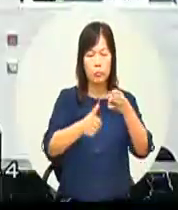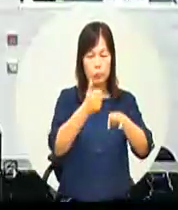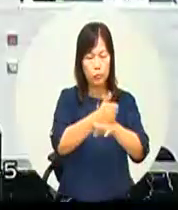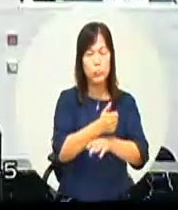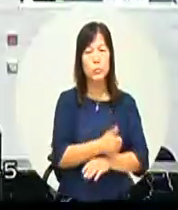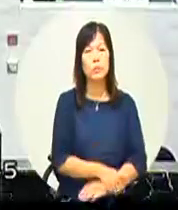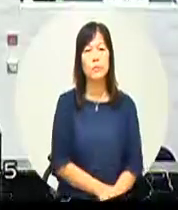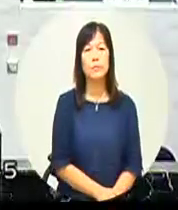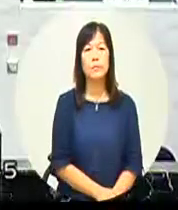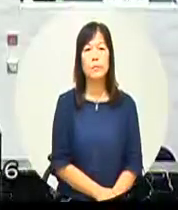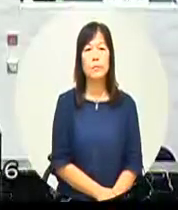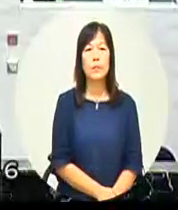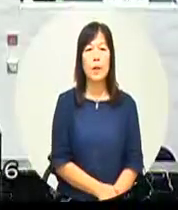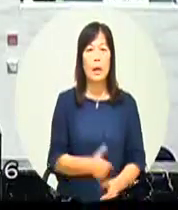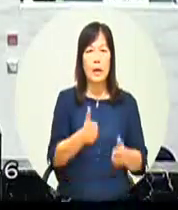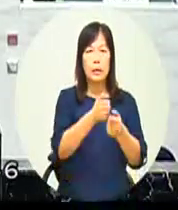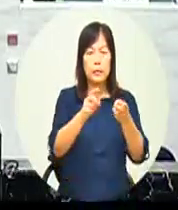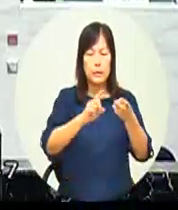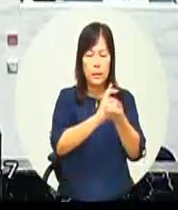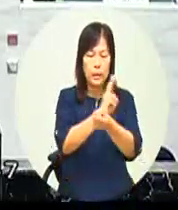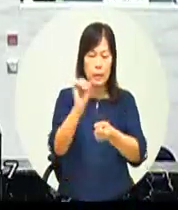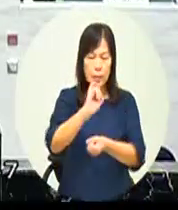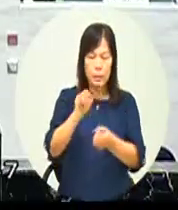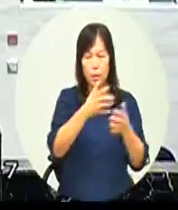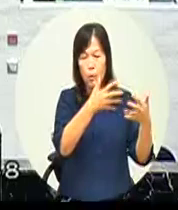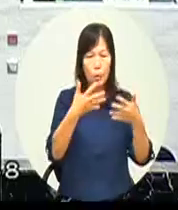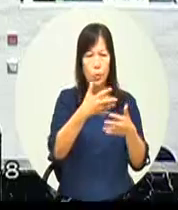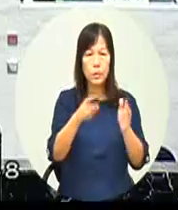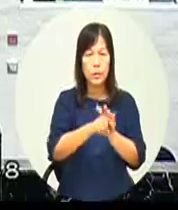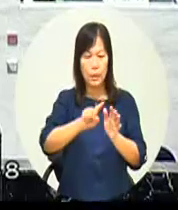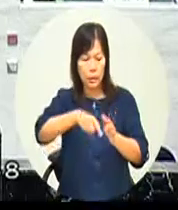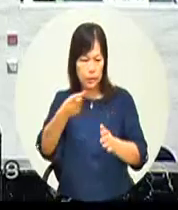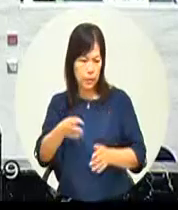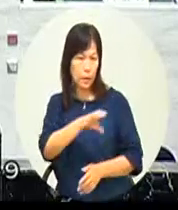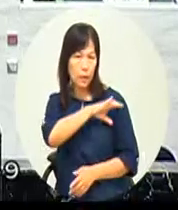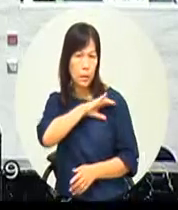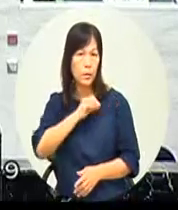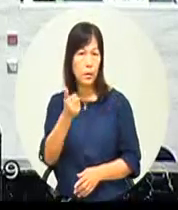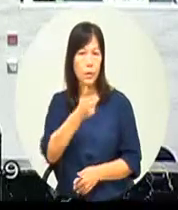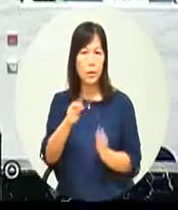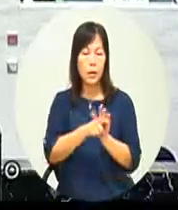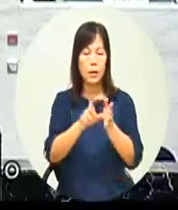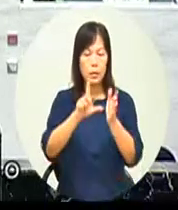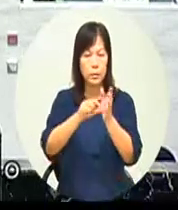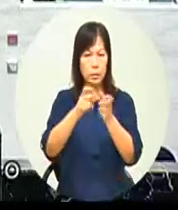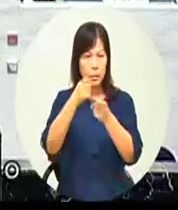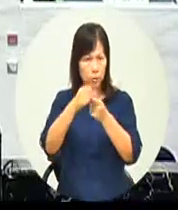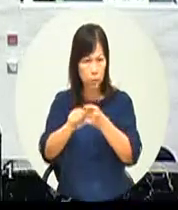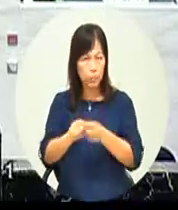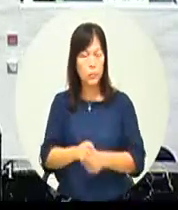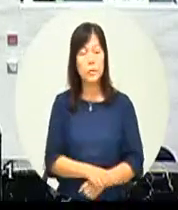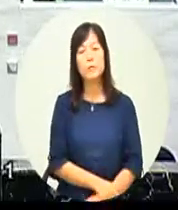好，谢谢林议员的质询哈。再过来是邱俊宪邱议员，十五分钟。